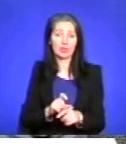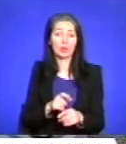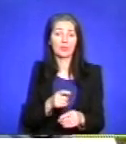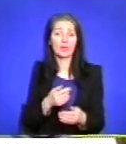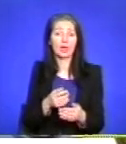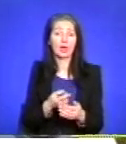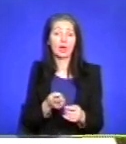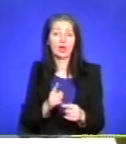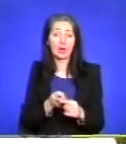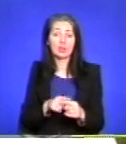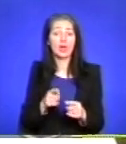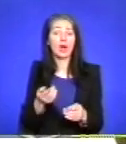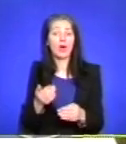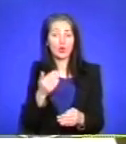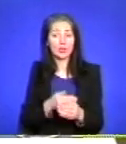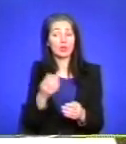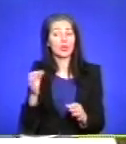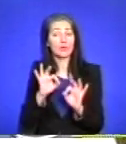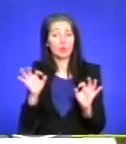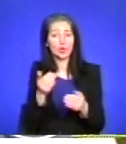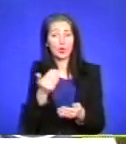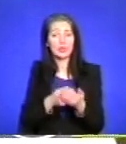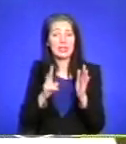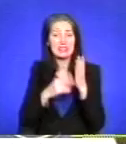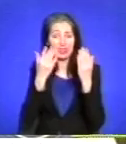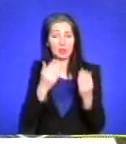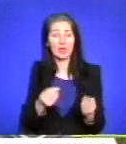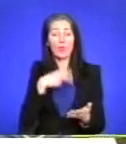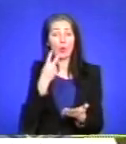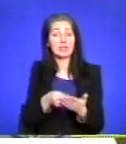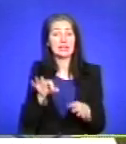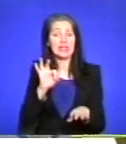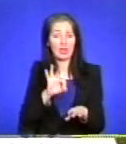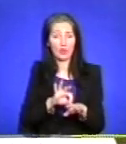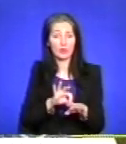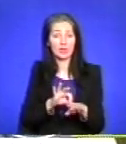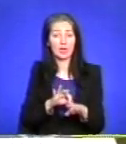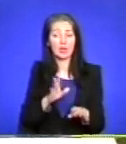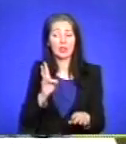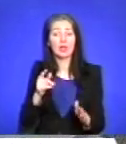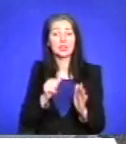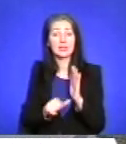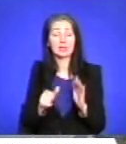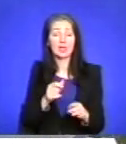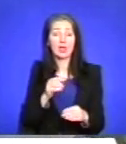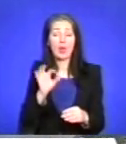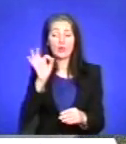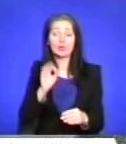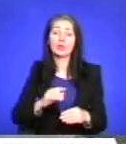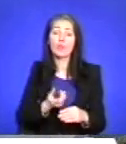за оперативною інформацією за останні 7 днів показник захворюваності на 60%